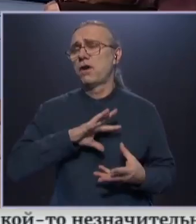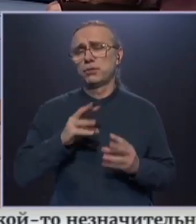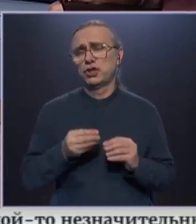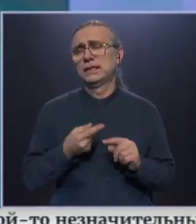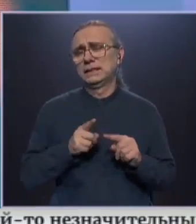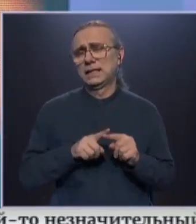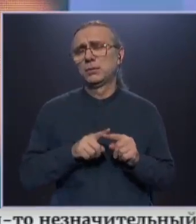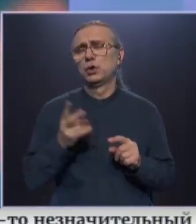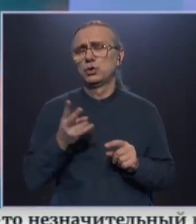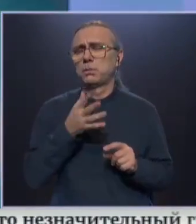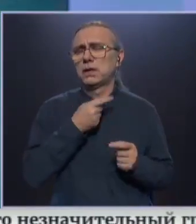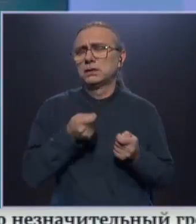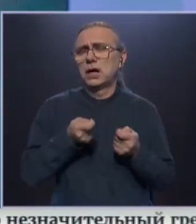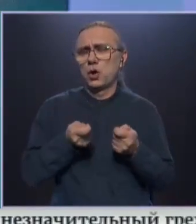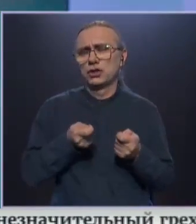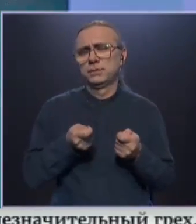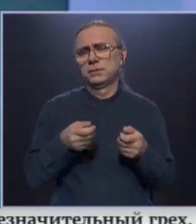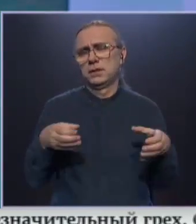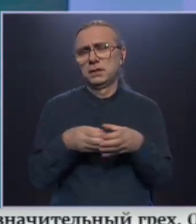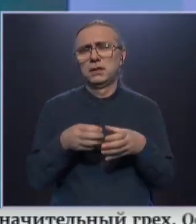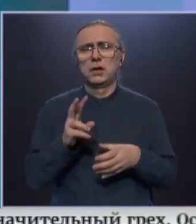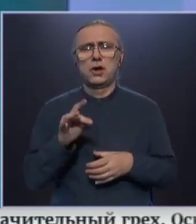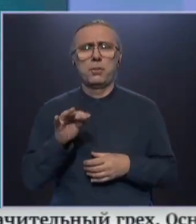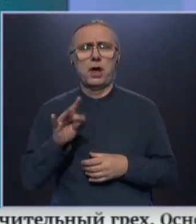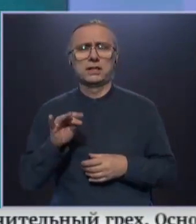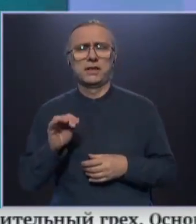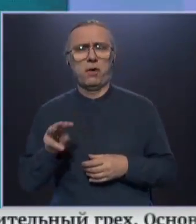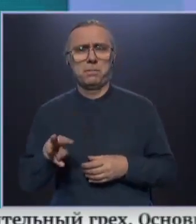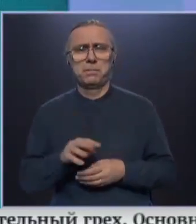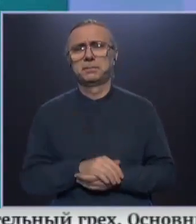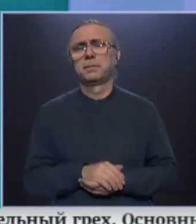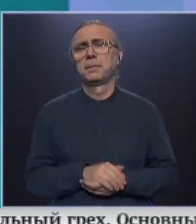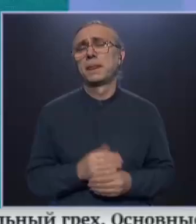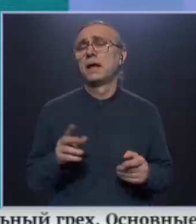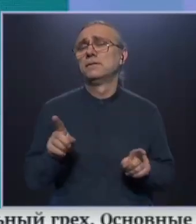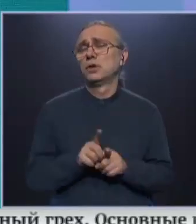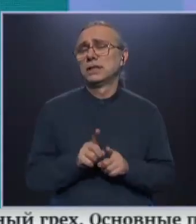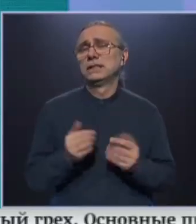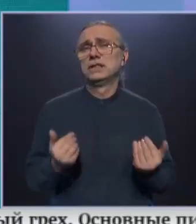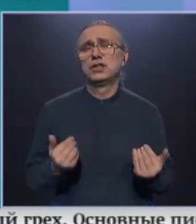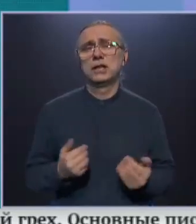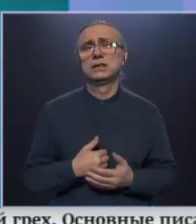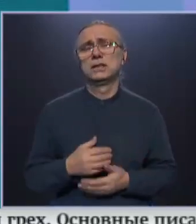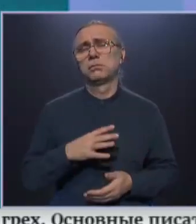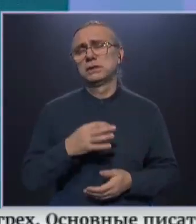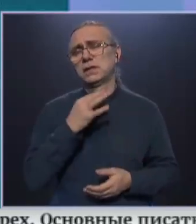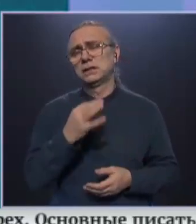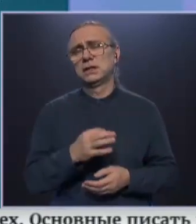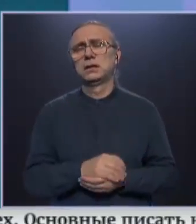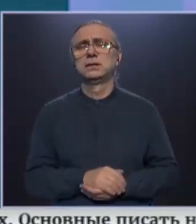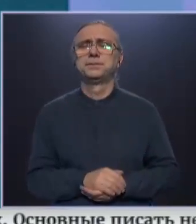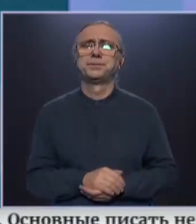очень осторожным, с корпоративом. Потому что все-таки сейчас, я скажу